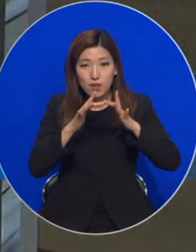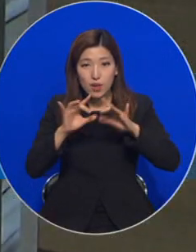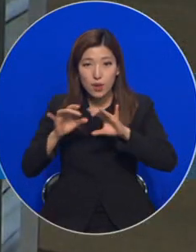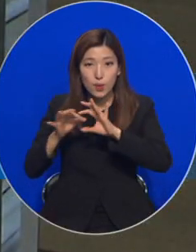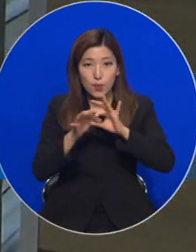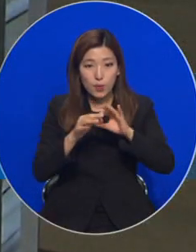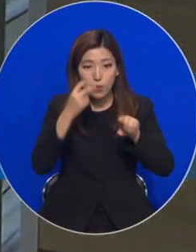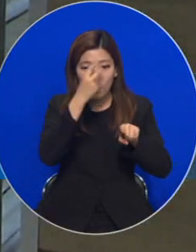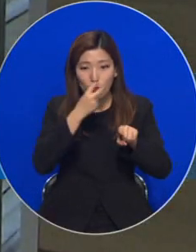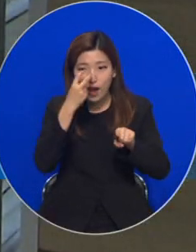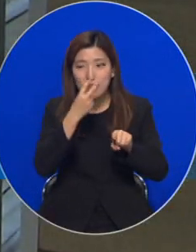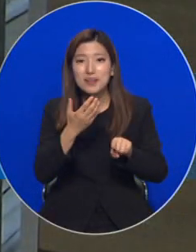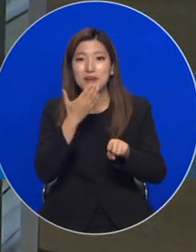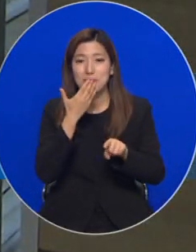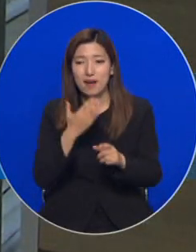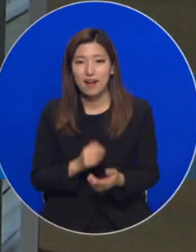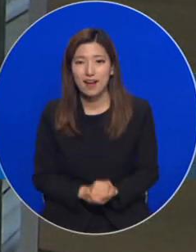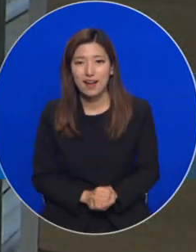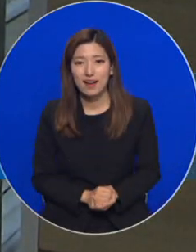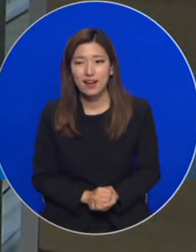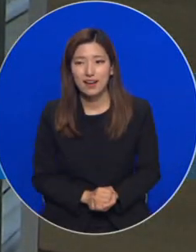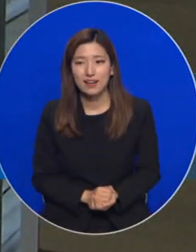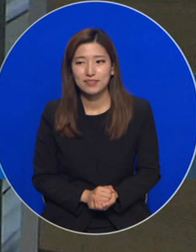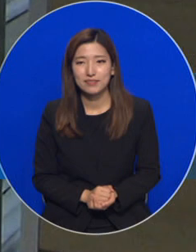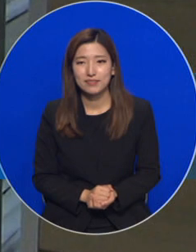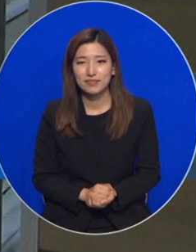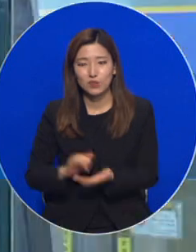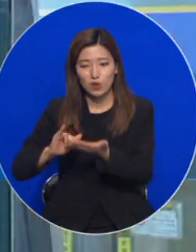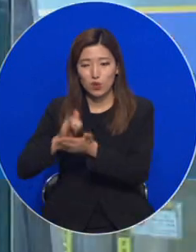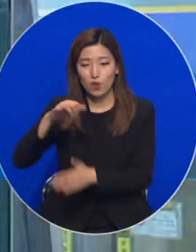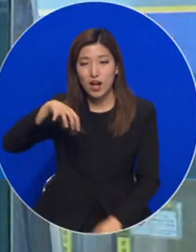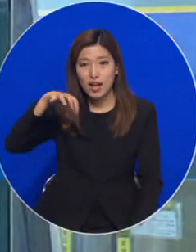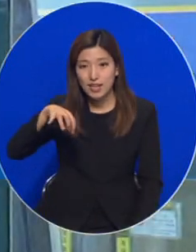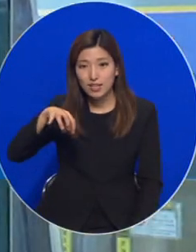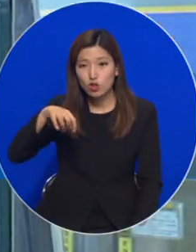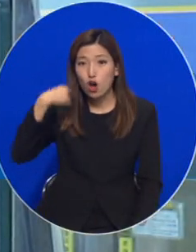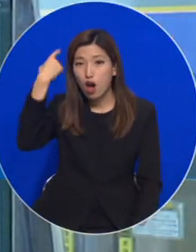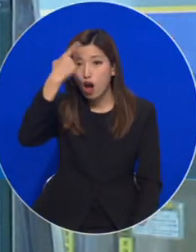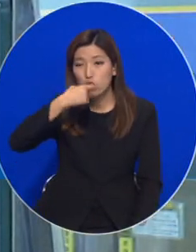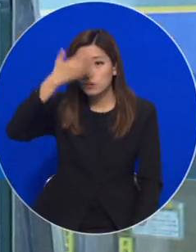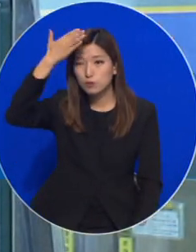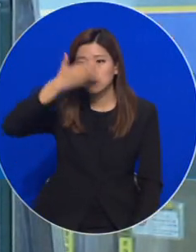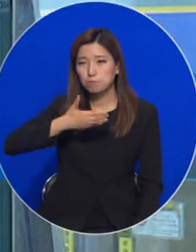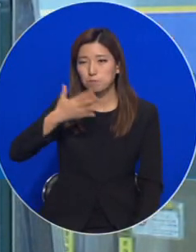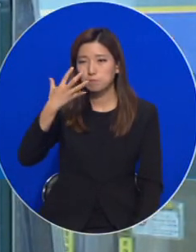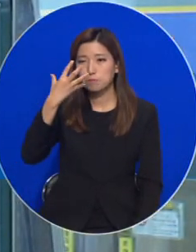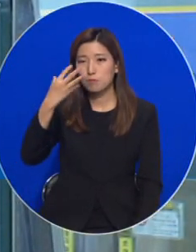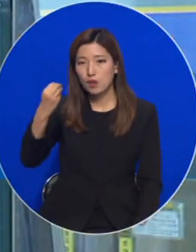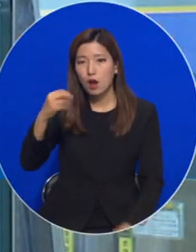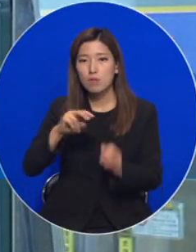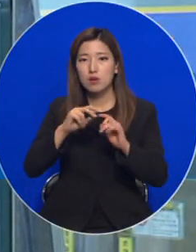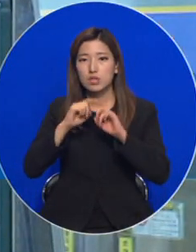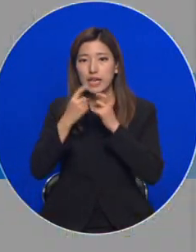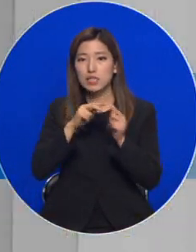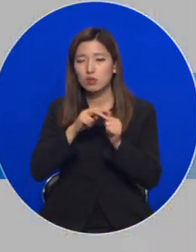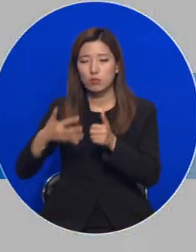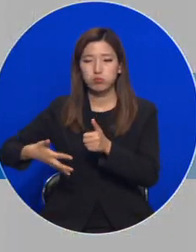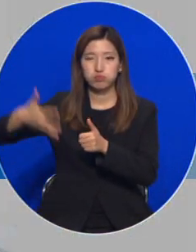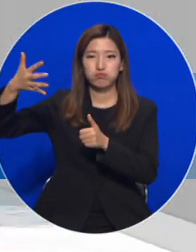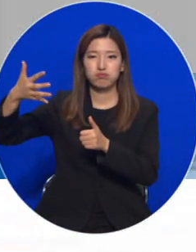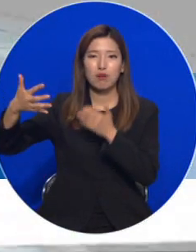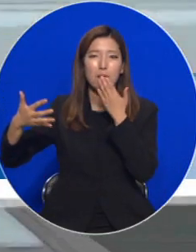공항에는 탑승 권과 신분증 얼굴 정보를 통합한 b 다면 생체 인식 시스템을 구축합니다